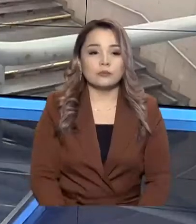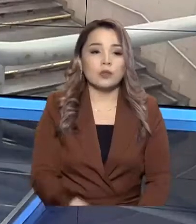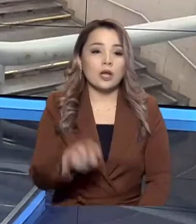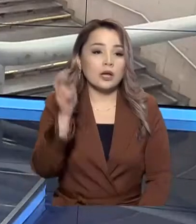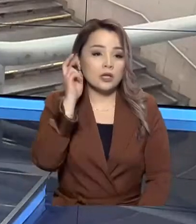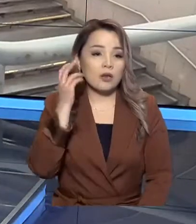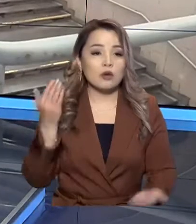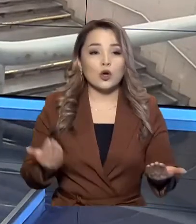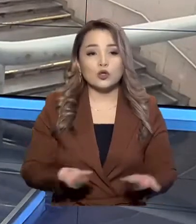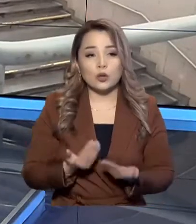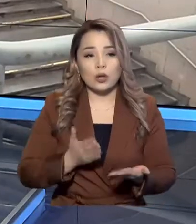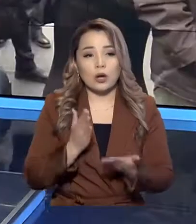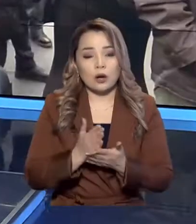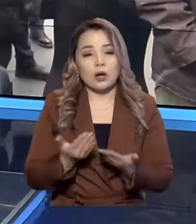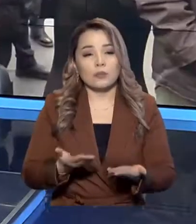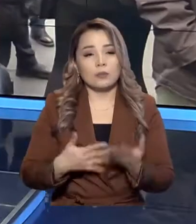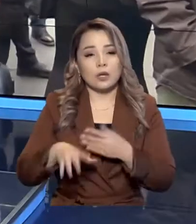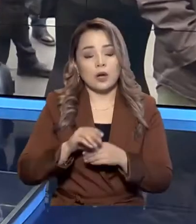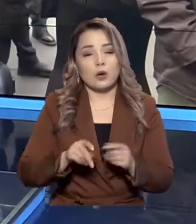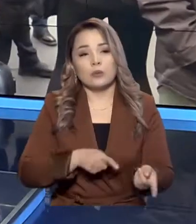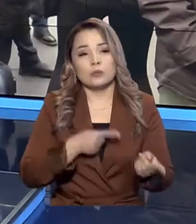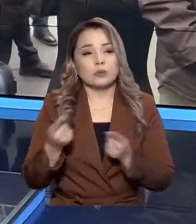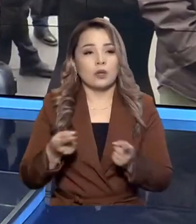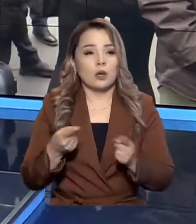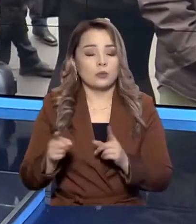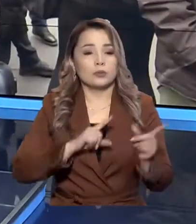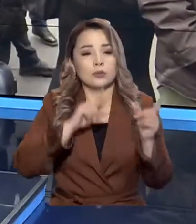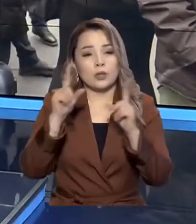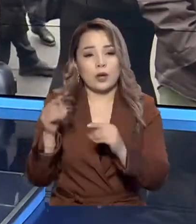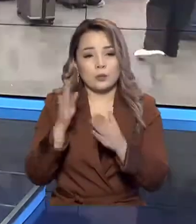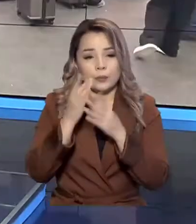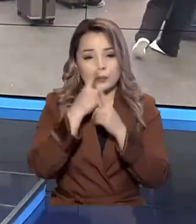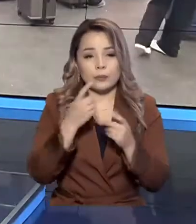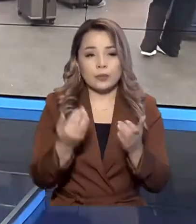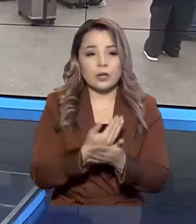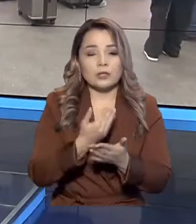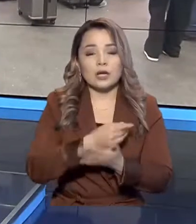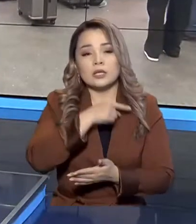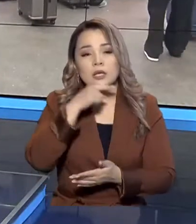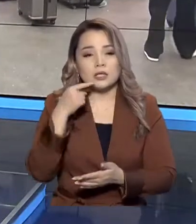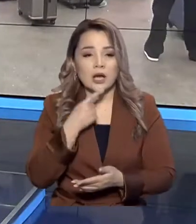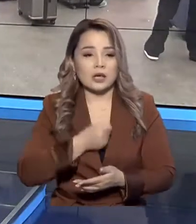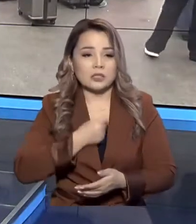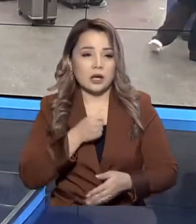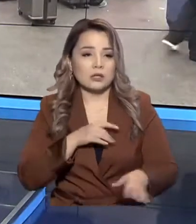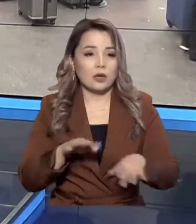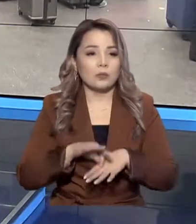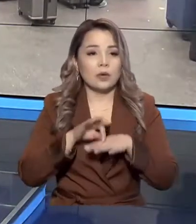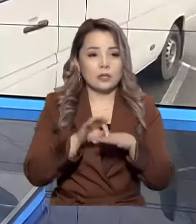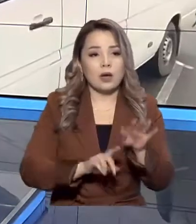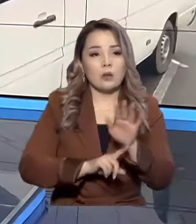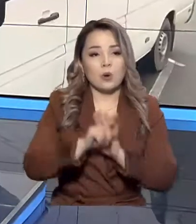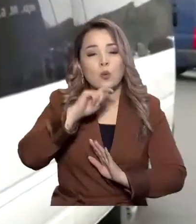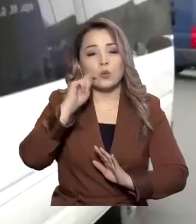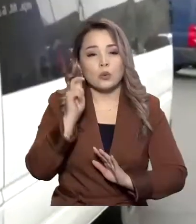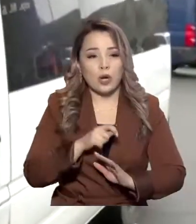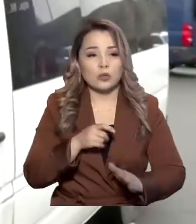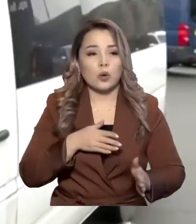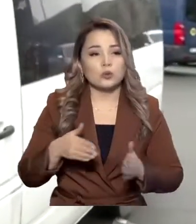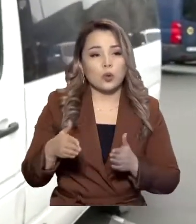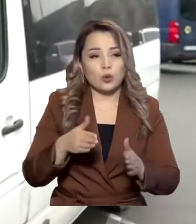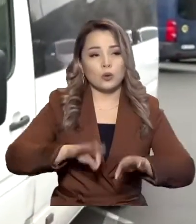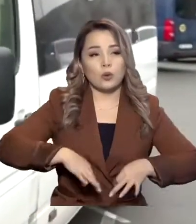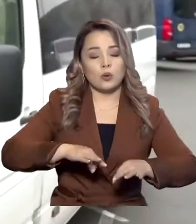Киев тұрғындары қаладан кете бастады. Мұны Рейтер агенттігі хабарлап отыр. Ресей әскери операция бастағаннан кейін Украина жолдарында